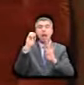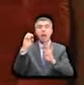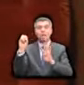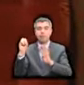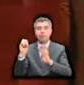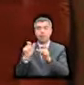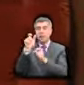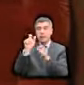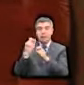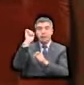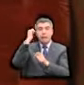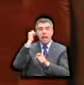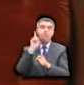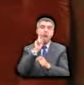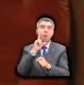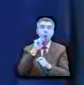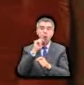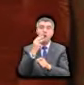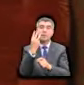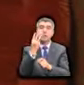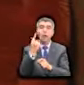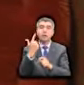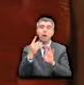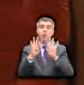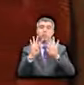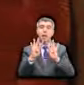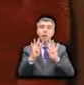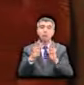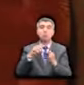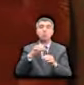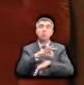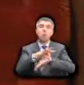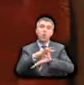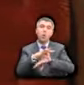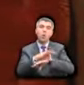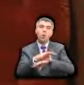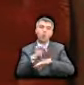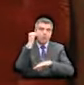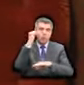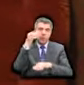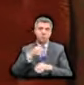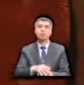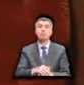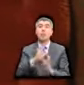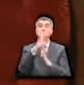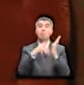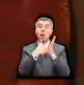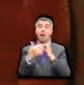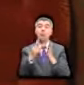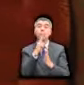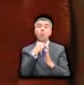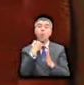ومتدربة، من بينهم 371 مؤسسة تابعة لمكتب التكوين المهني. هناك في إطار البرنامج الحكومي